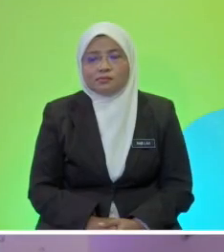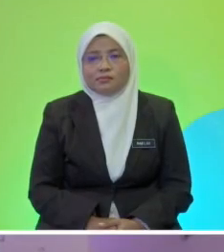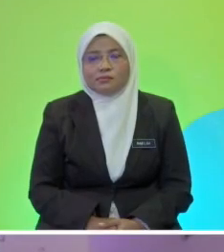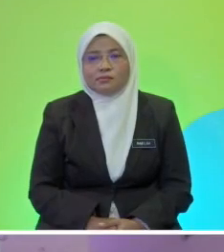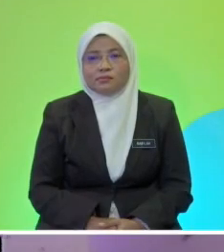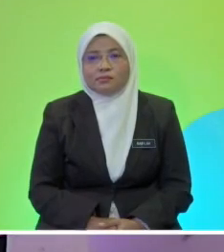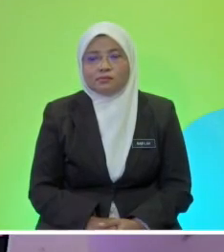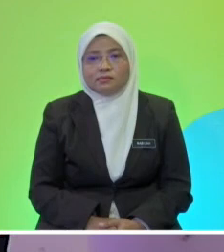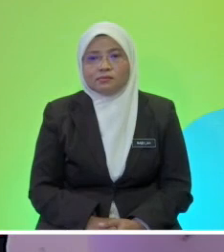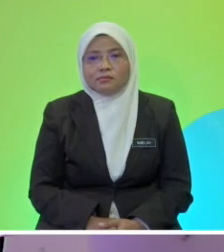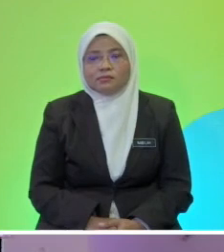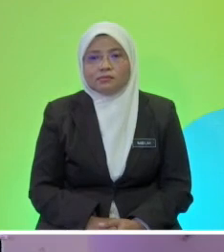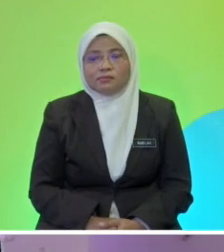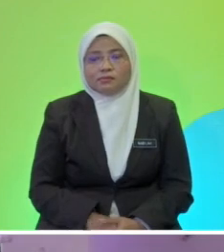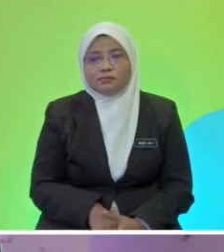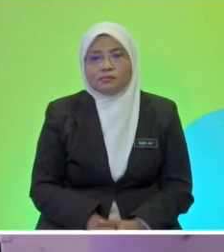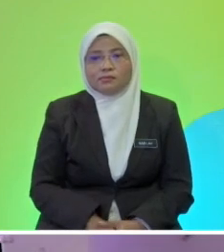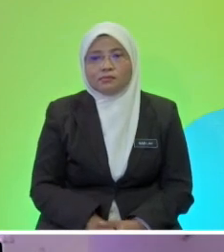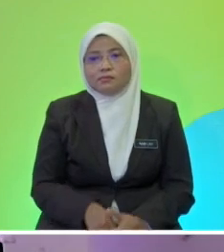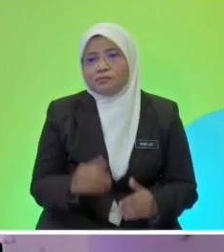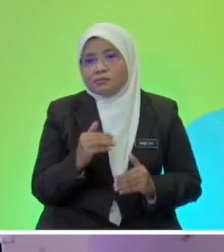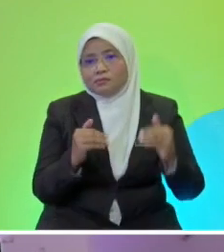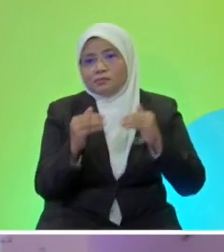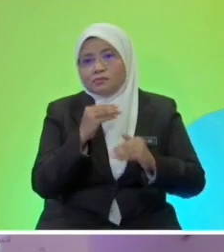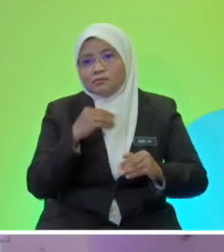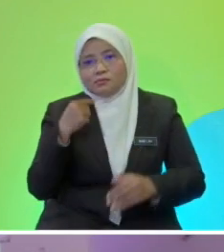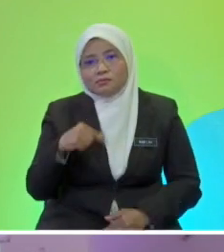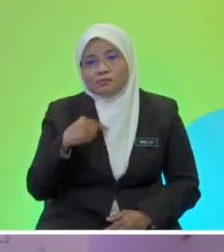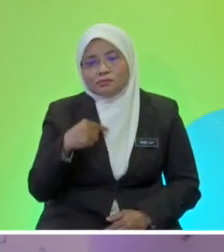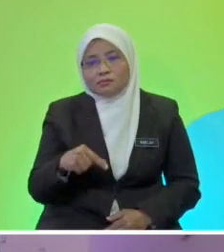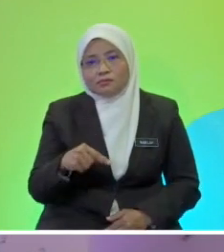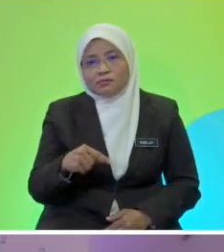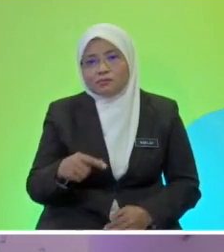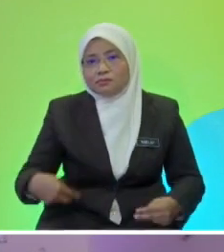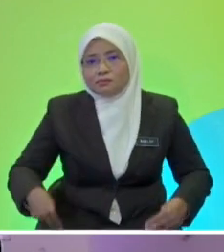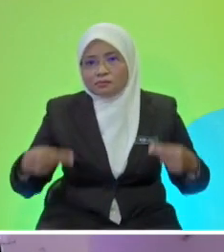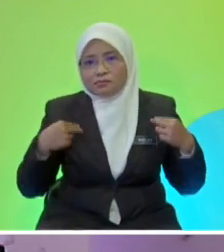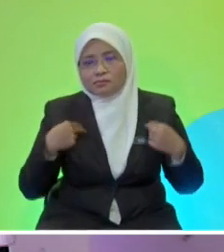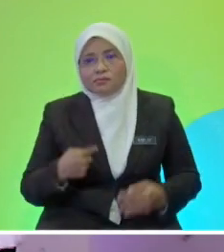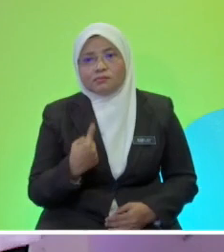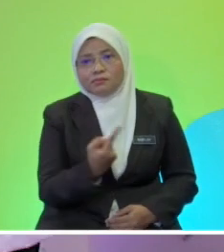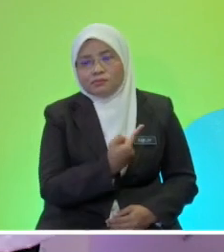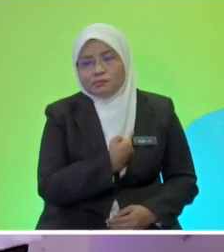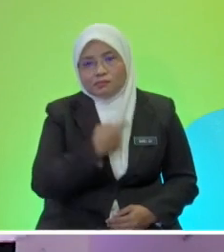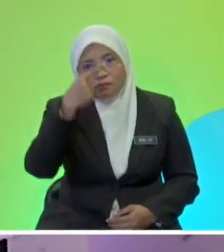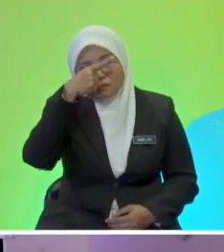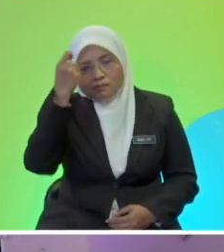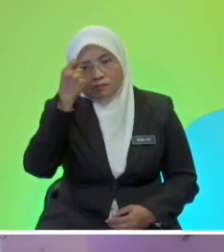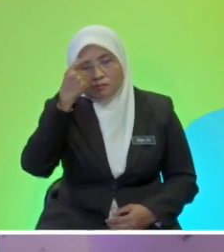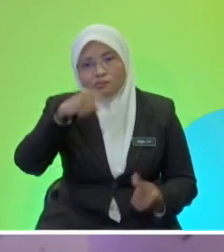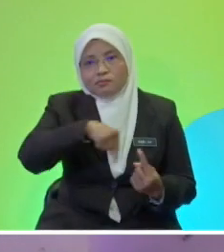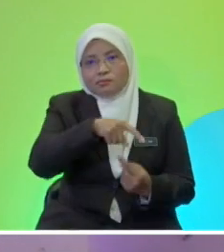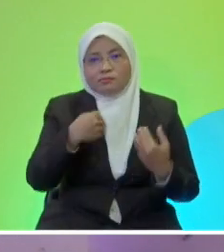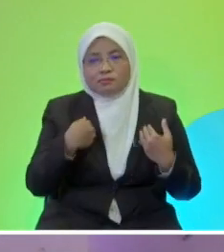dia meningkatkan quality ya Ee kehidupan kita kita tahu beliau berlakunya penyakit gangguan jin ini Oke